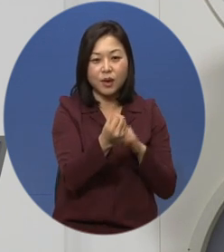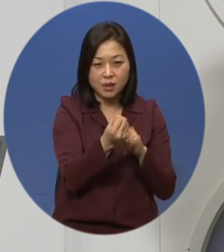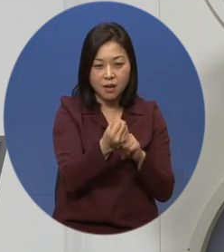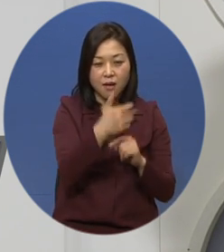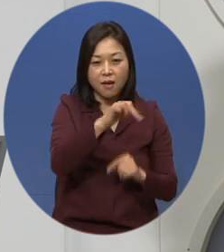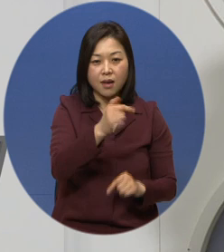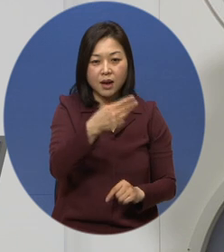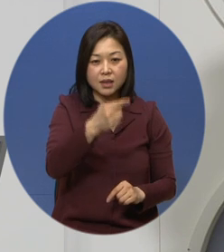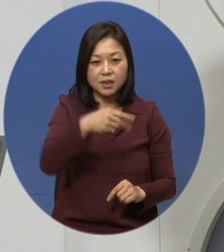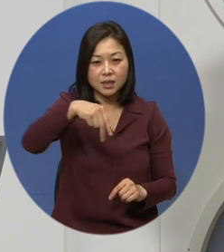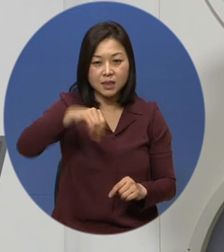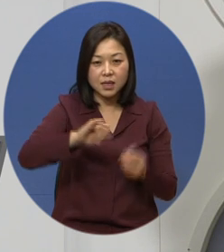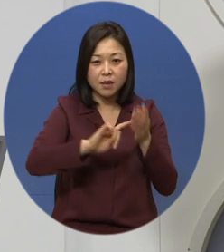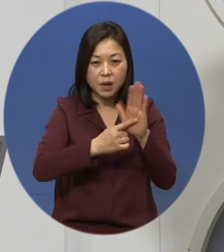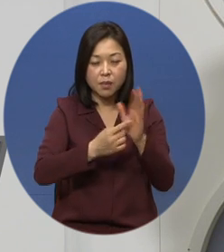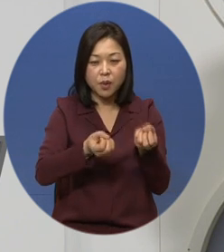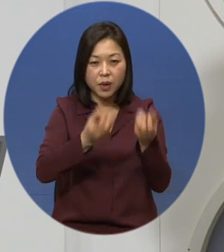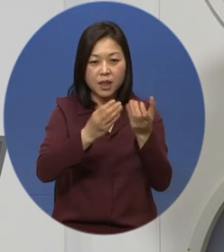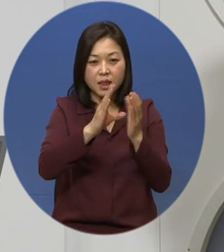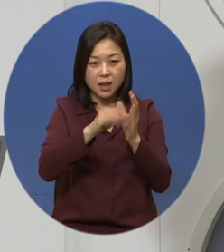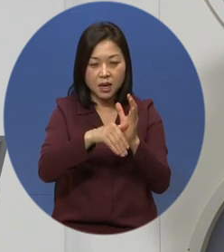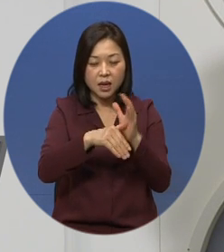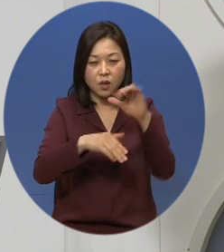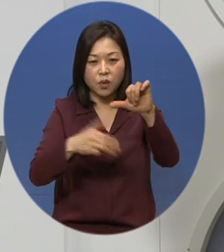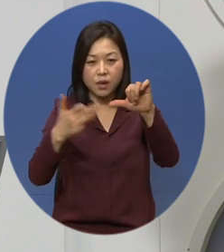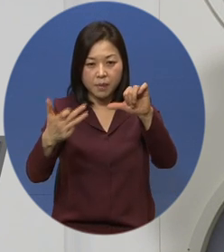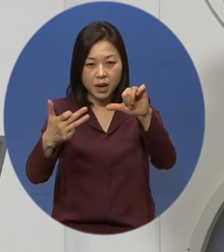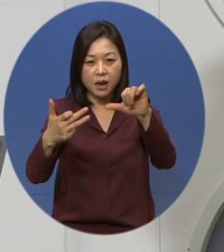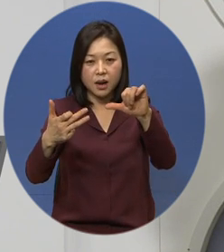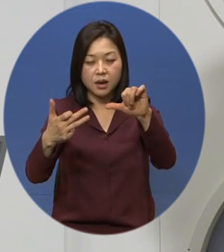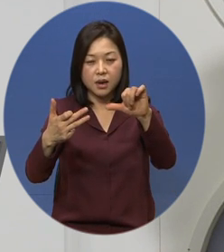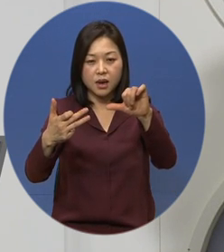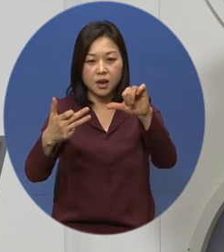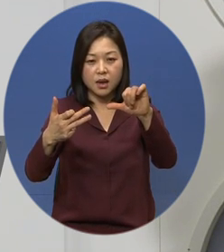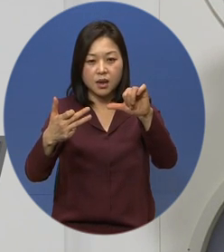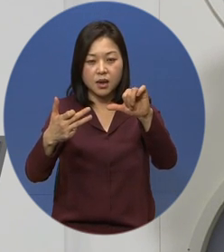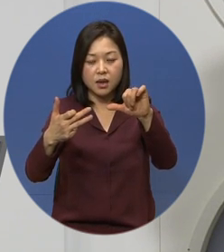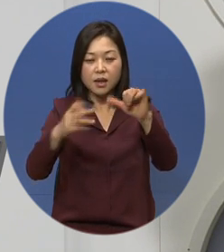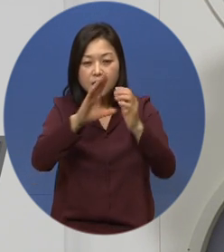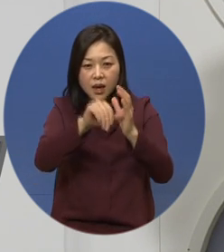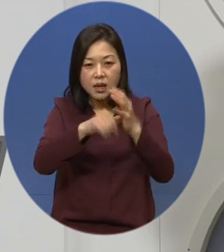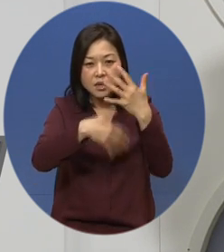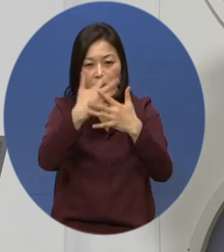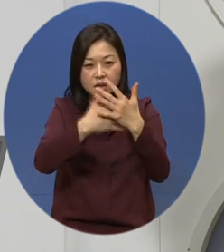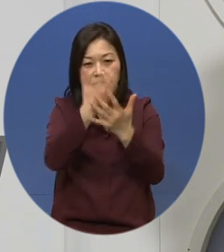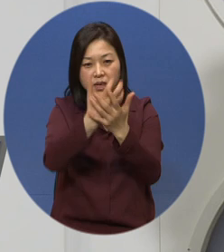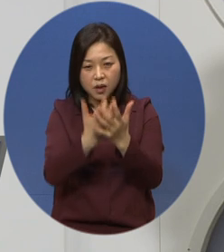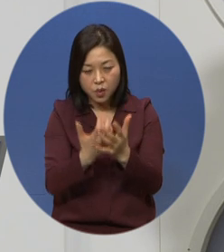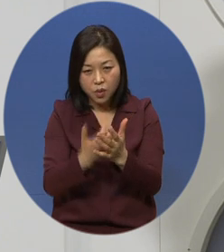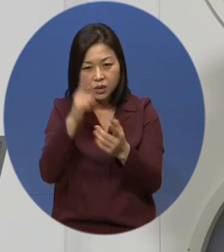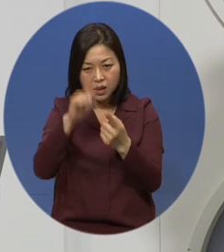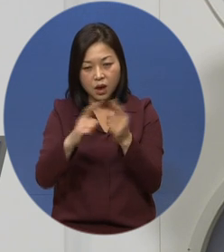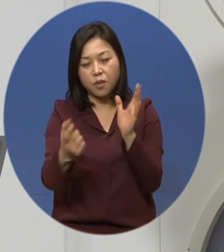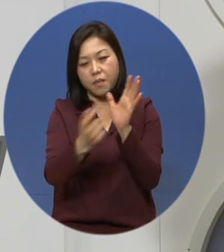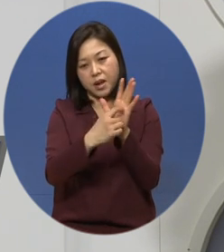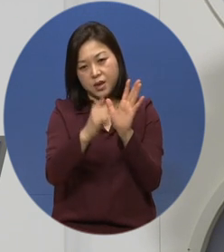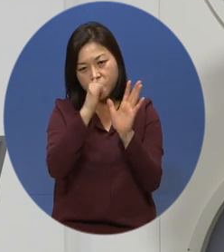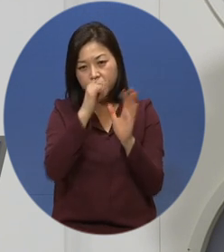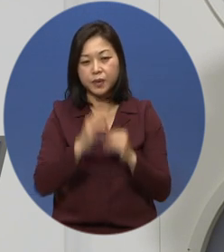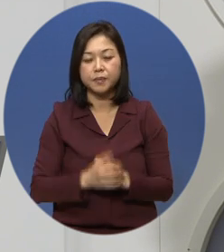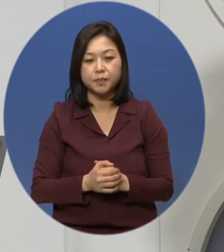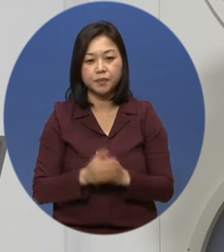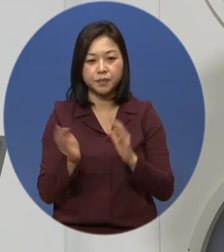칸 뜻이 의 발표회에 그 어 어 518 그 당시에 영상 재료들이 과제로 들어가